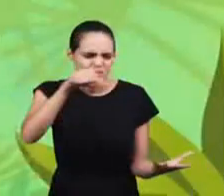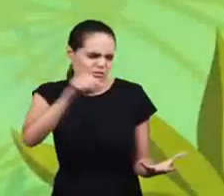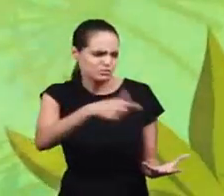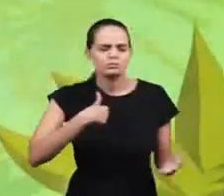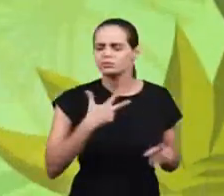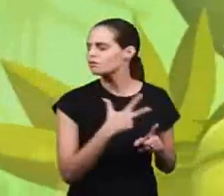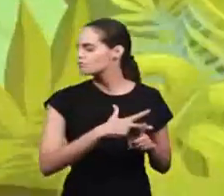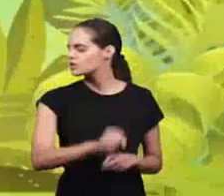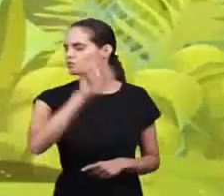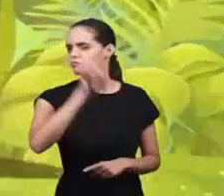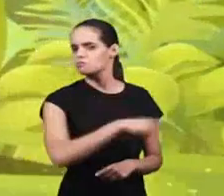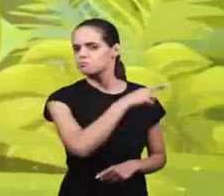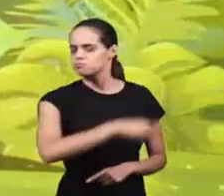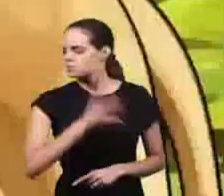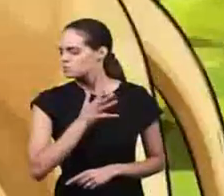Ich siege